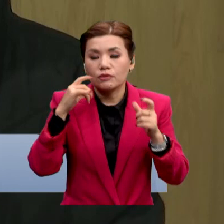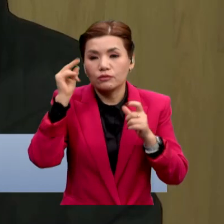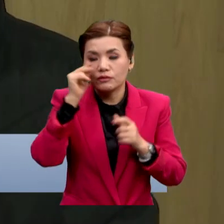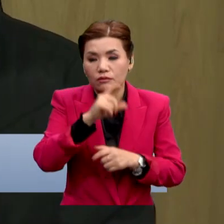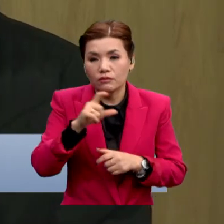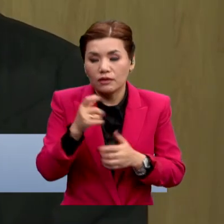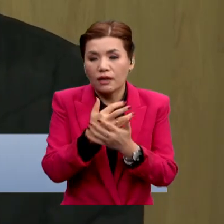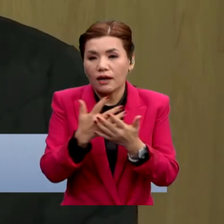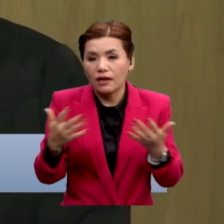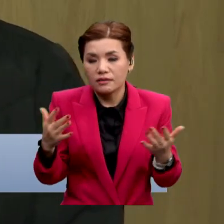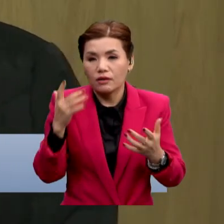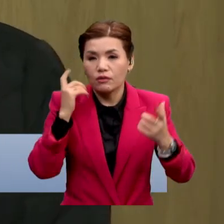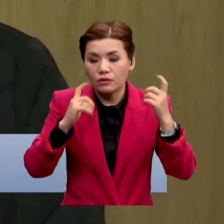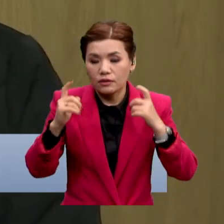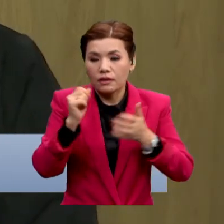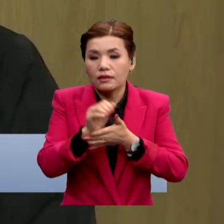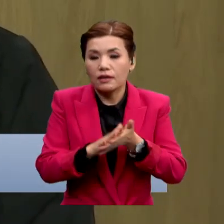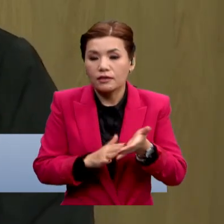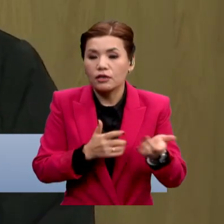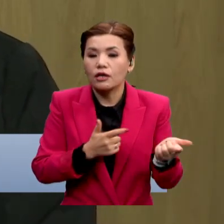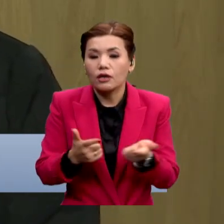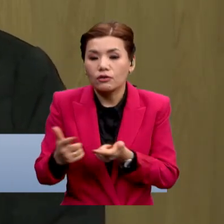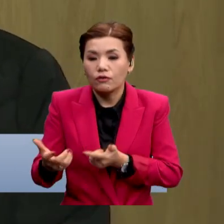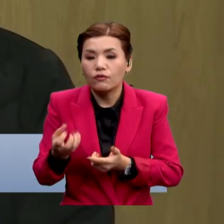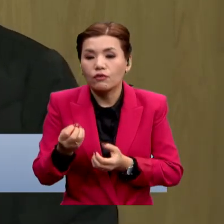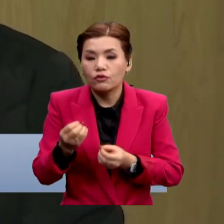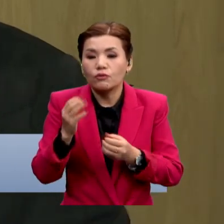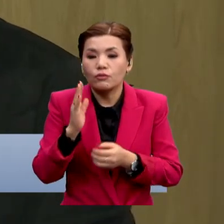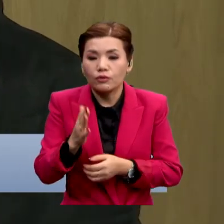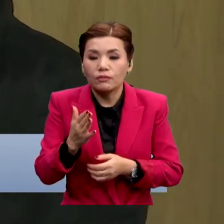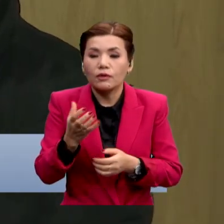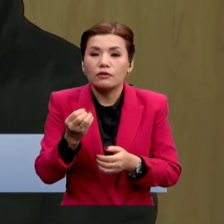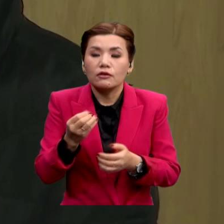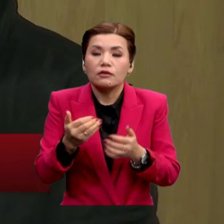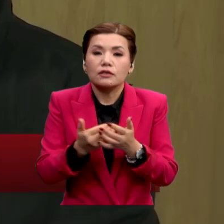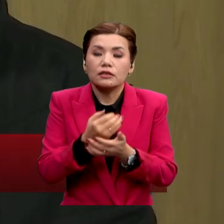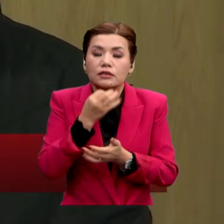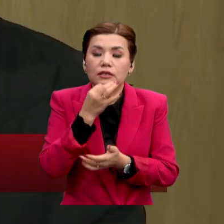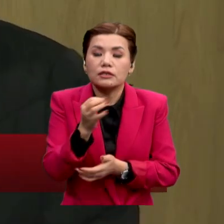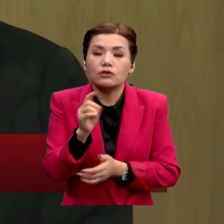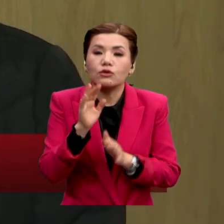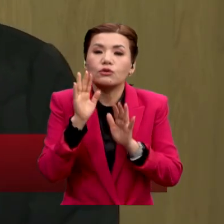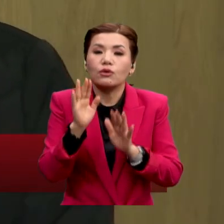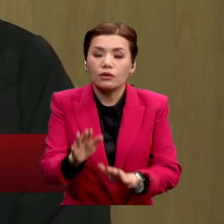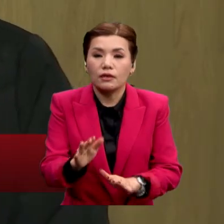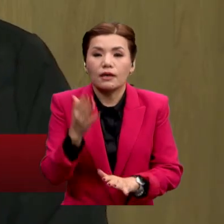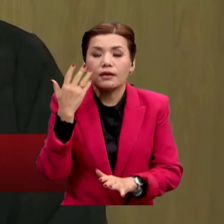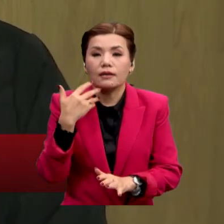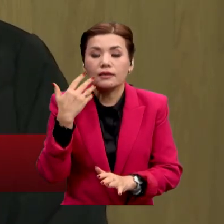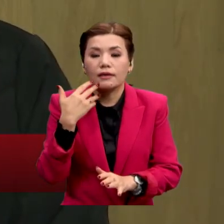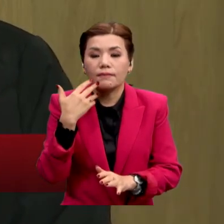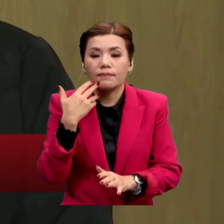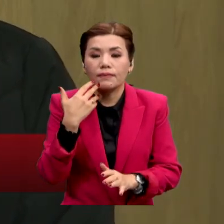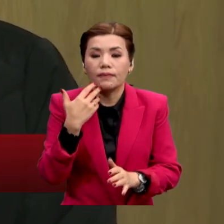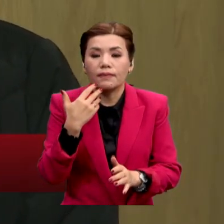с разных вузов. В дальнейшем мы готовы принимать еще, но опять же скажу, что только после того,